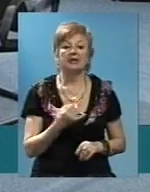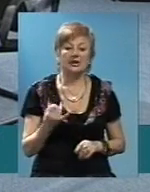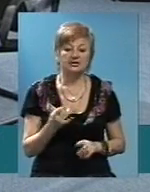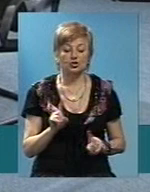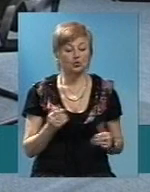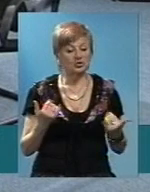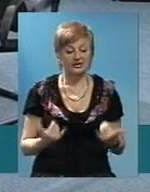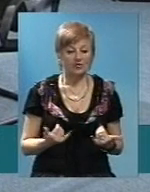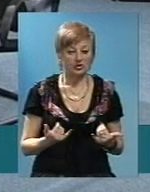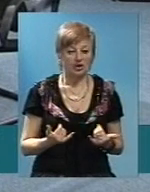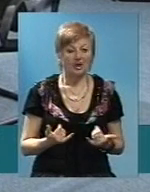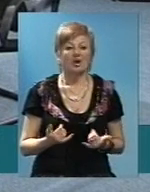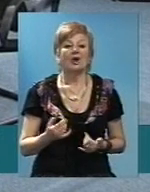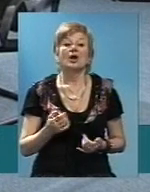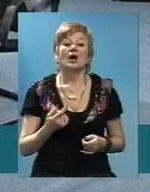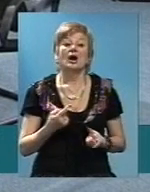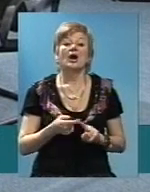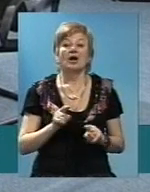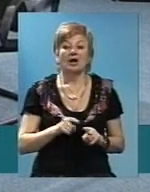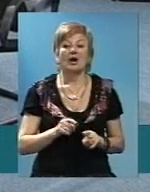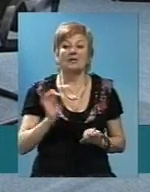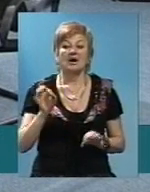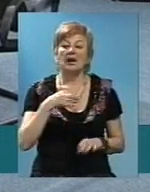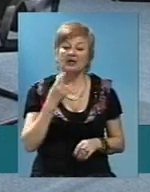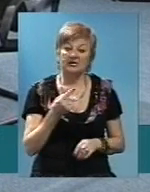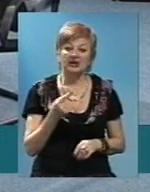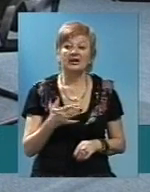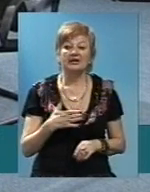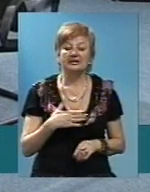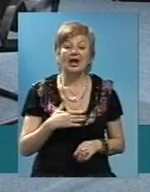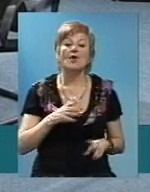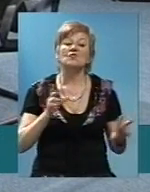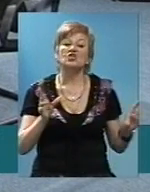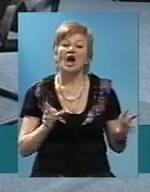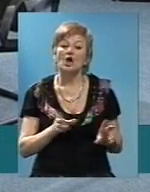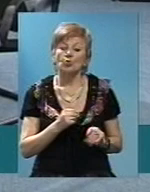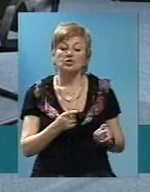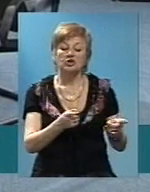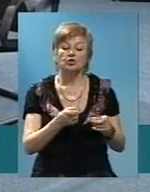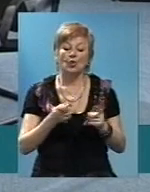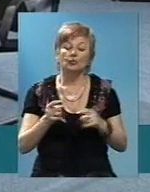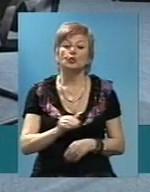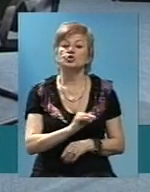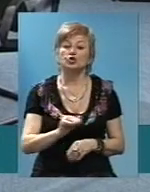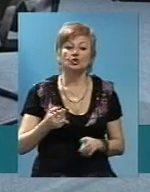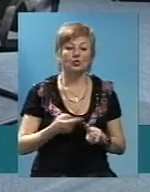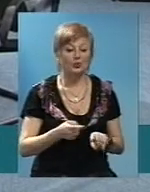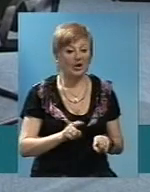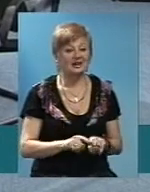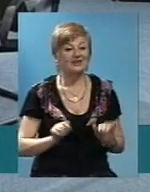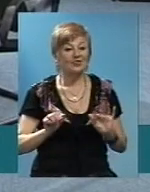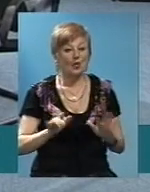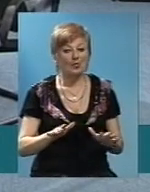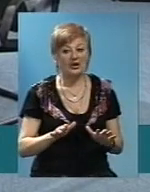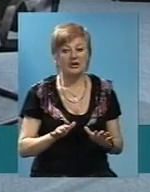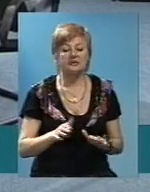сьогодні. Бо, як ось ви правильно казали, я вже казав, нам вдалося долучити дітей до цілого комплексу розвитку